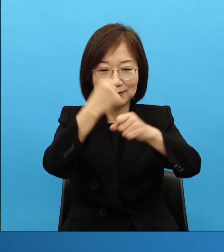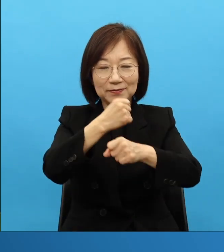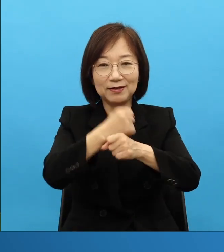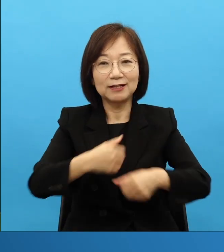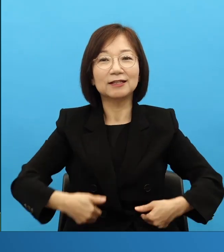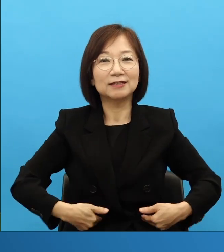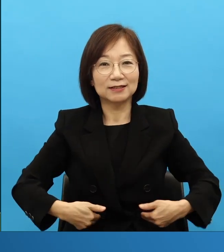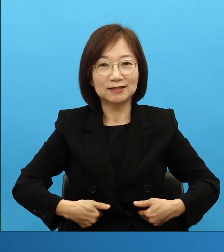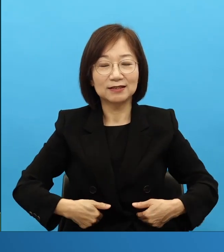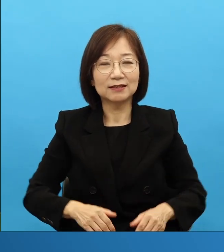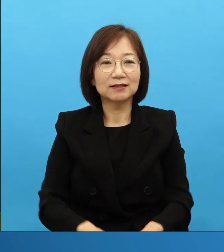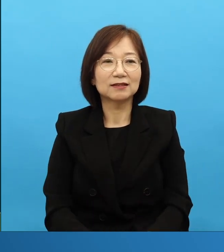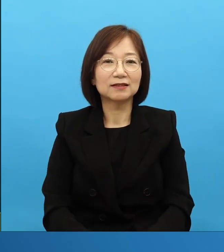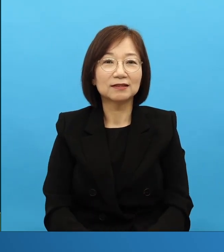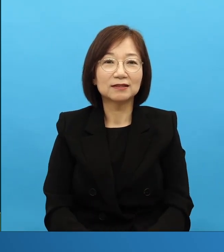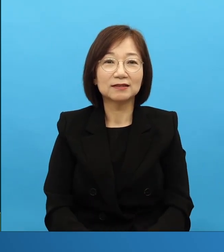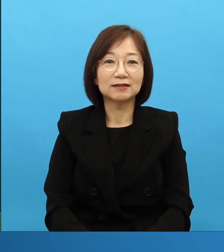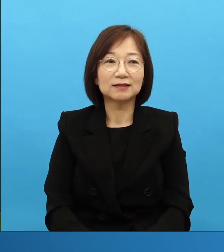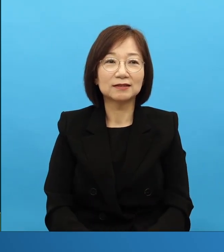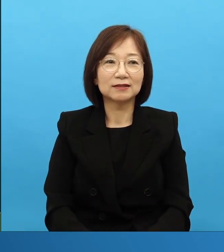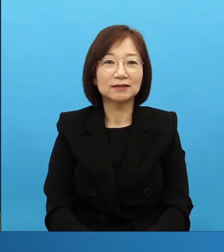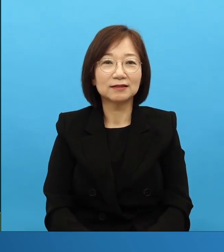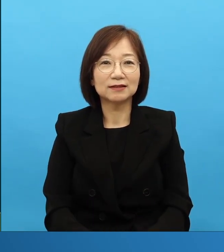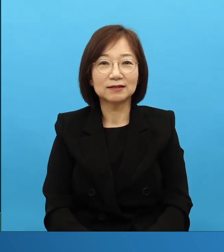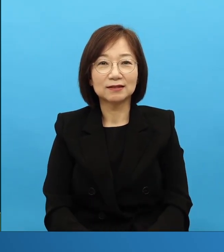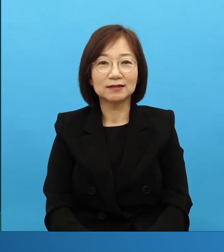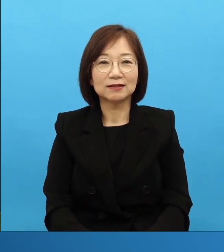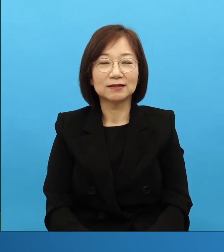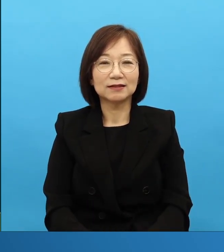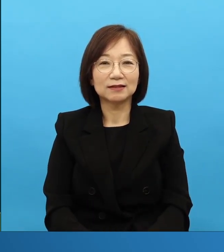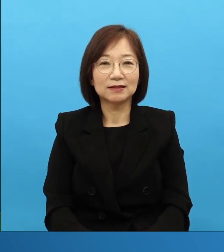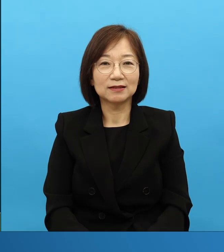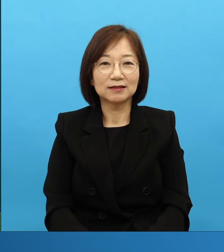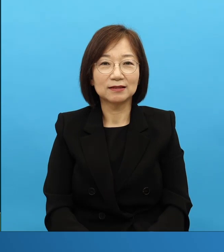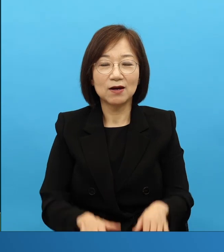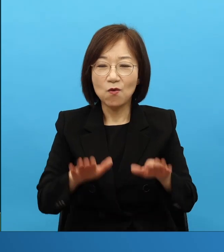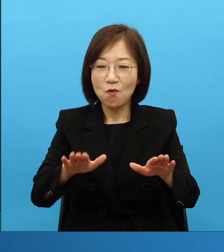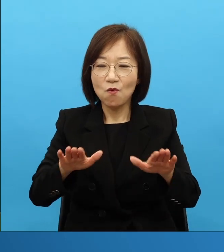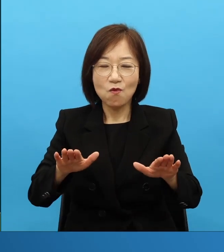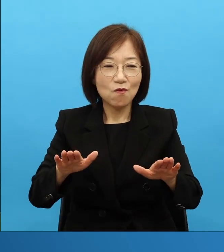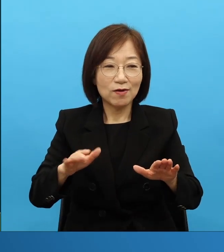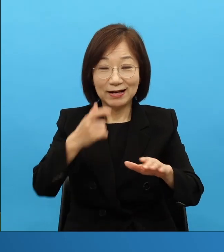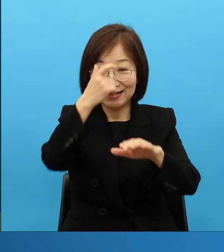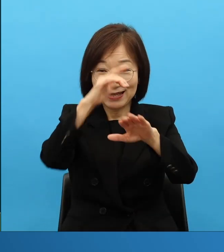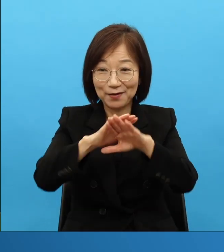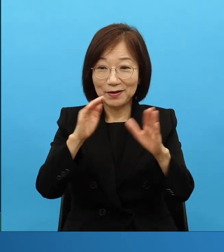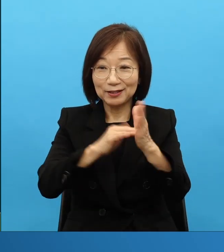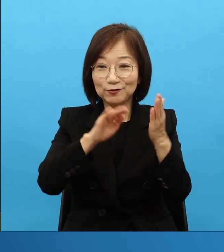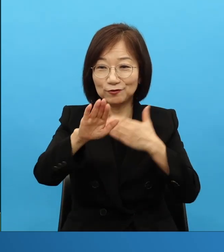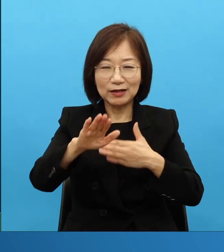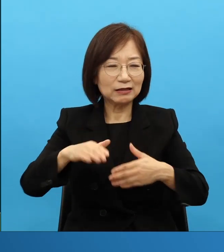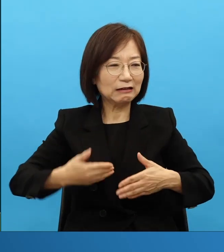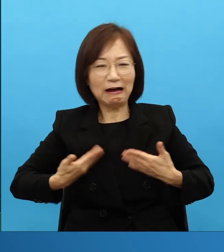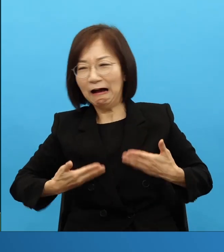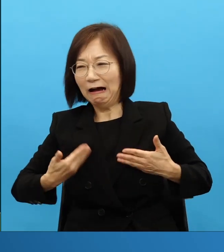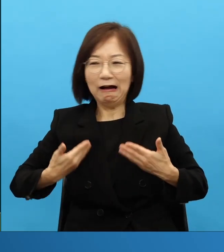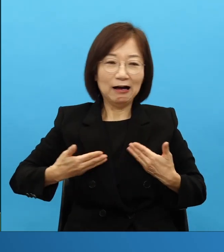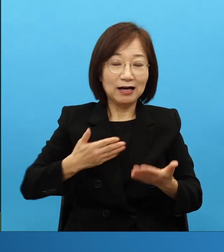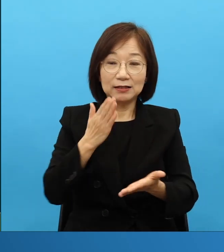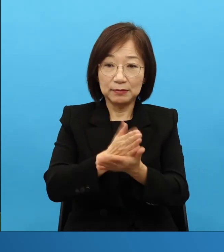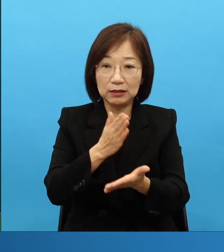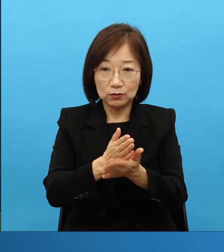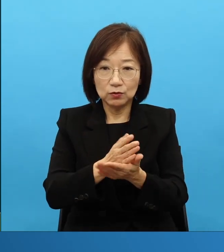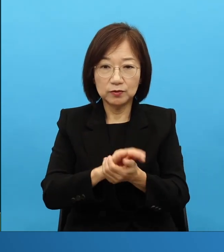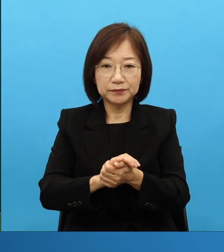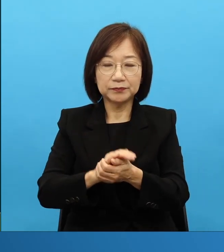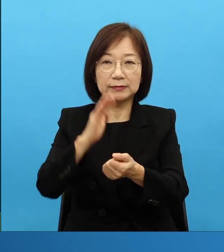오늘도 여러분 예배 드리면서 어느 예배 드리고만 생각하시면 안 돼요. 말씀 들으면서 깊이 기도하다가 하나님이 주시는